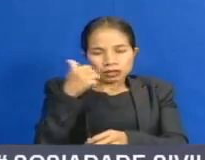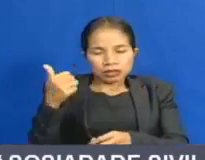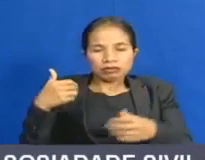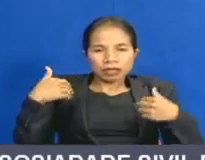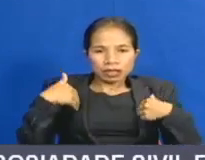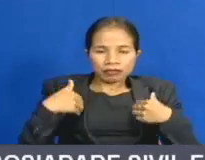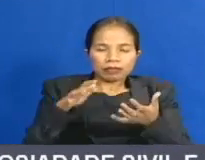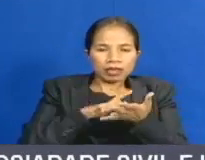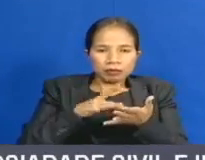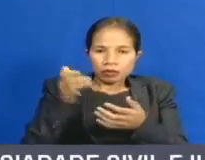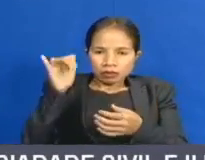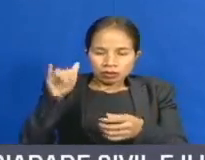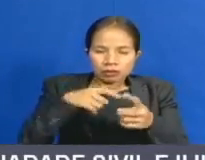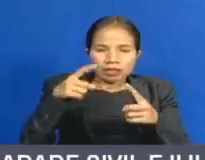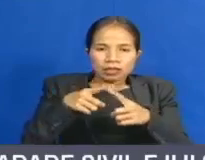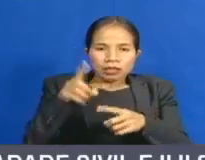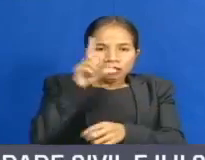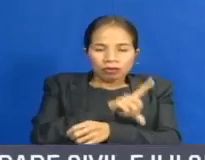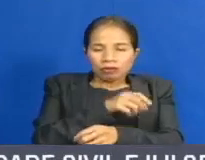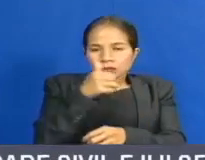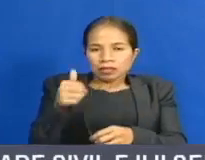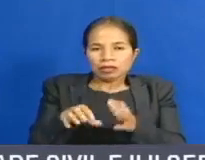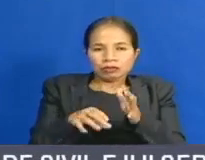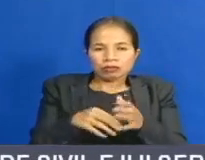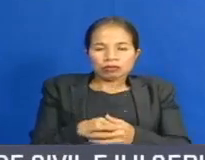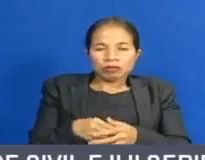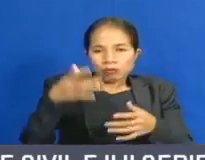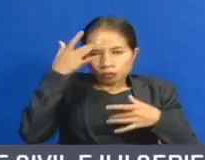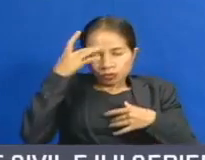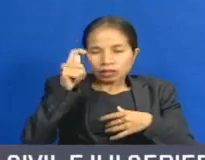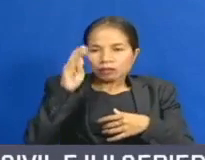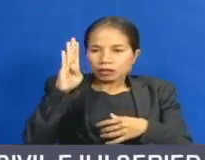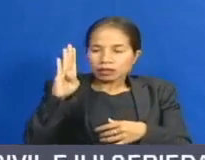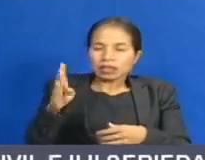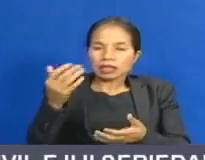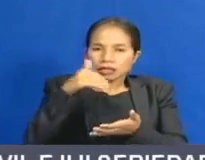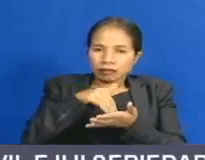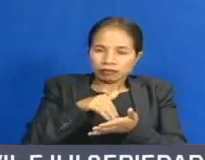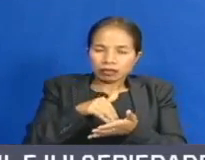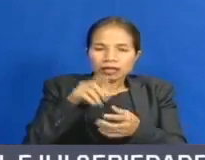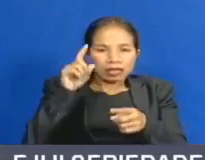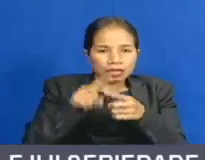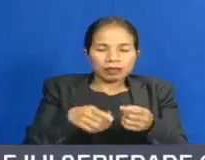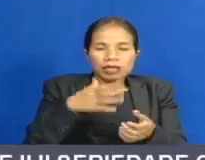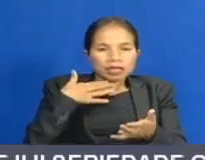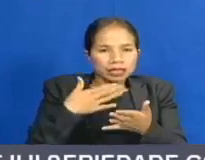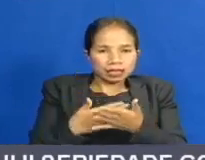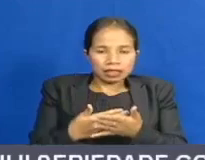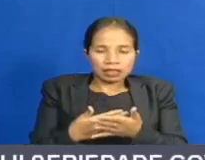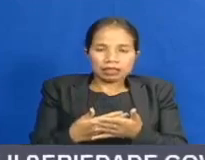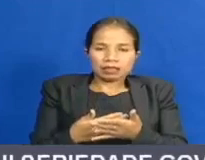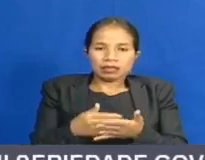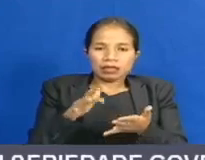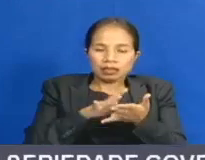mak ba antibiotik sirane. Mahiran yang lorong selu ketan fali moras TBC, nia bele lapasa ona, ho antibiotik nebe mak babain, harusnya bele uza.